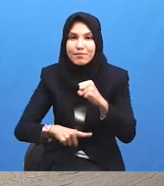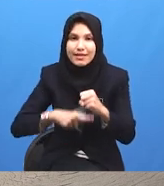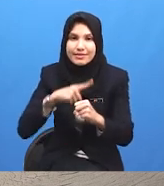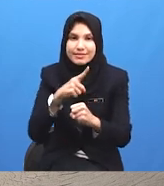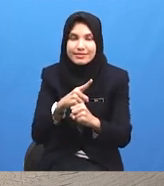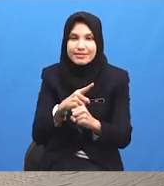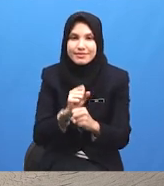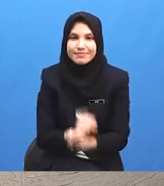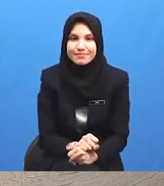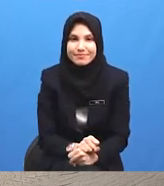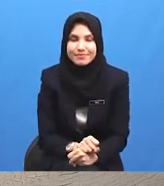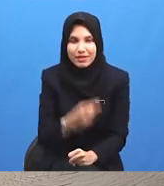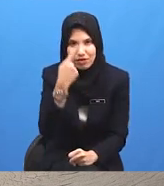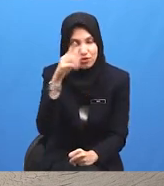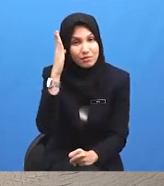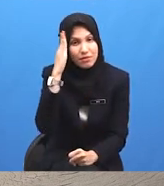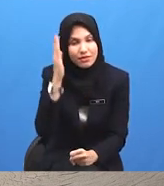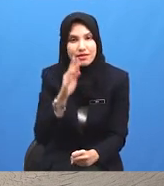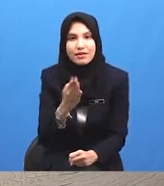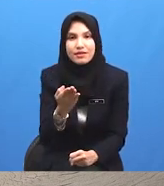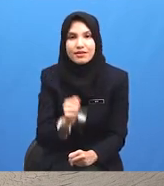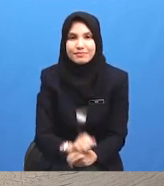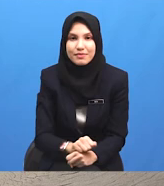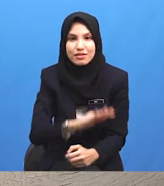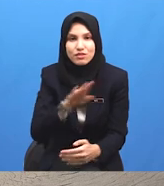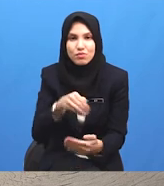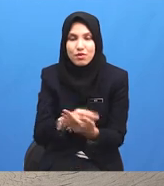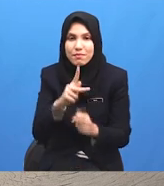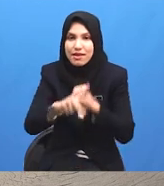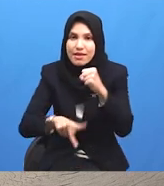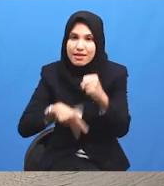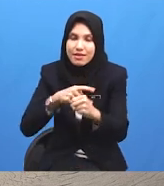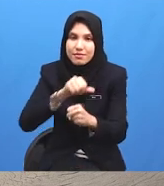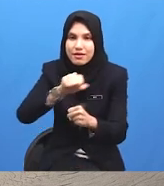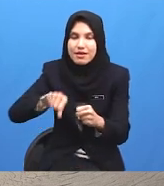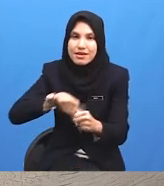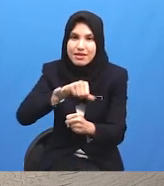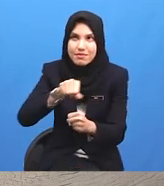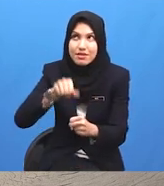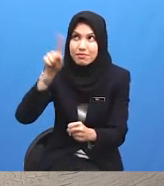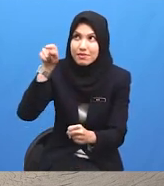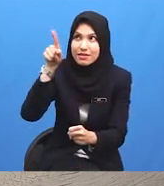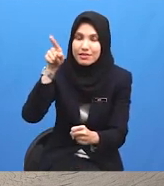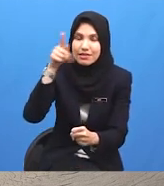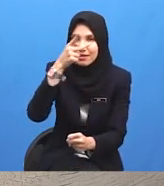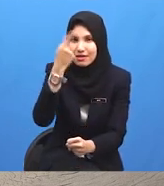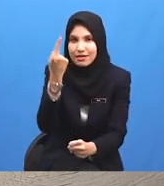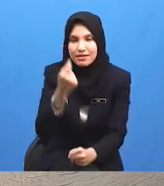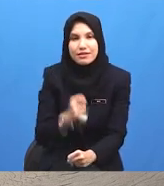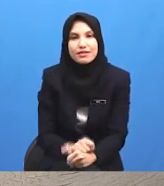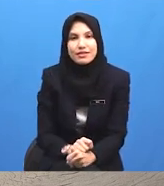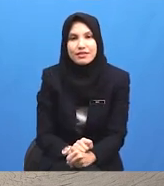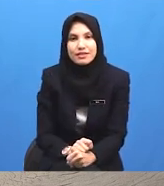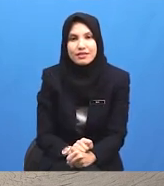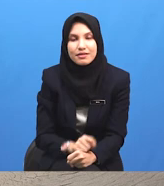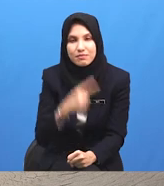Untuk pengetahuan anda, semua planet beredar mengelilingi matahari kerana ia